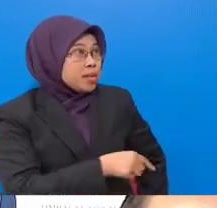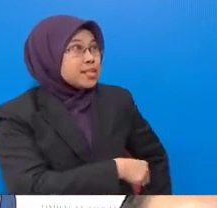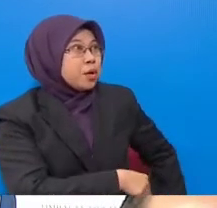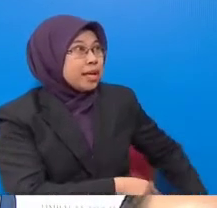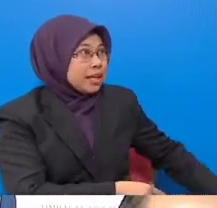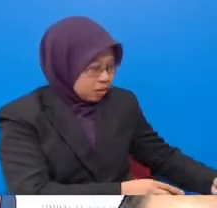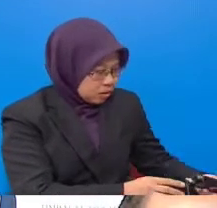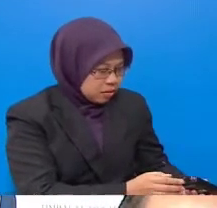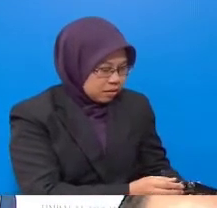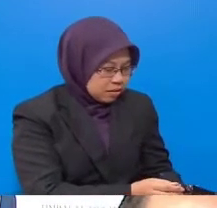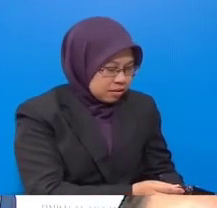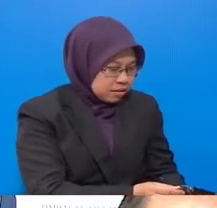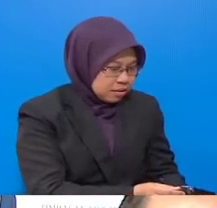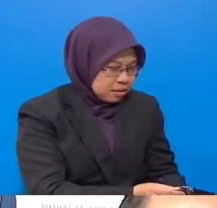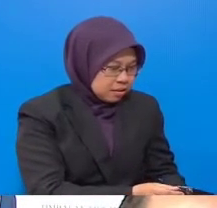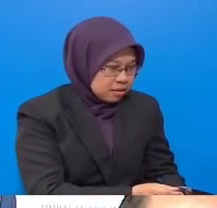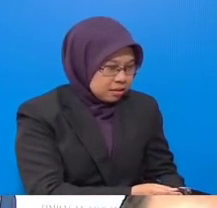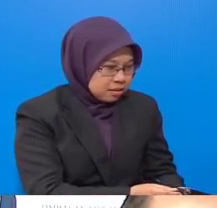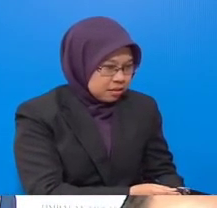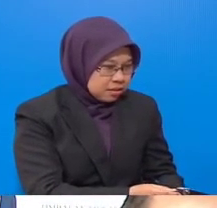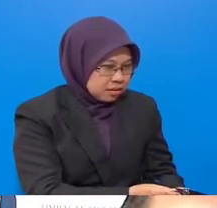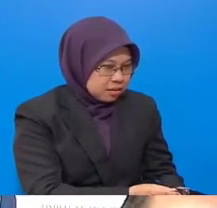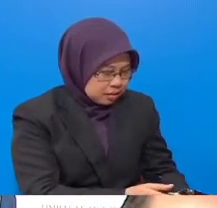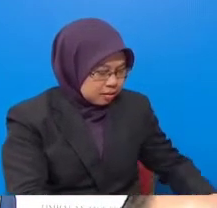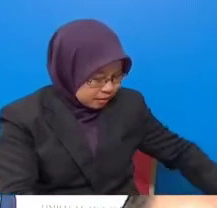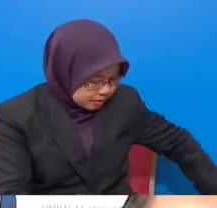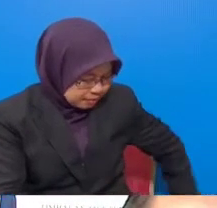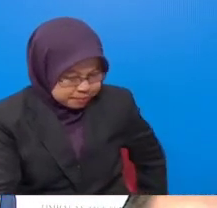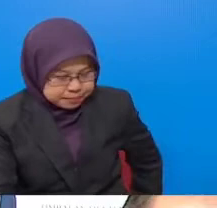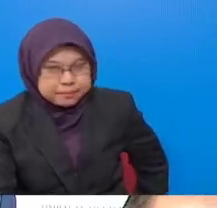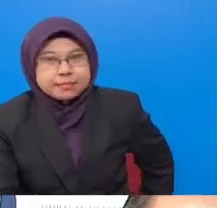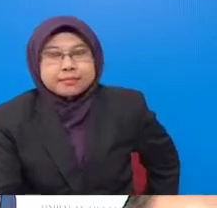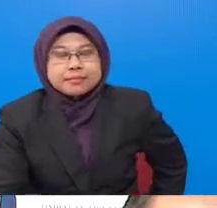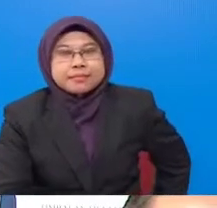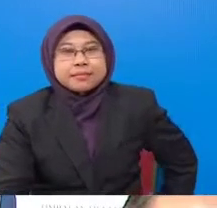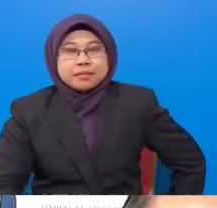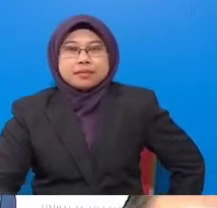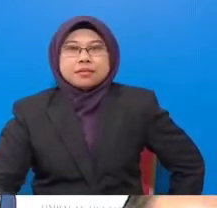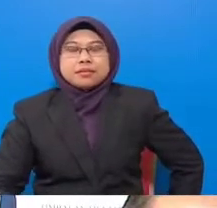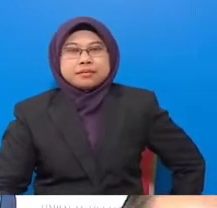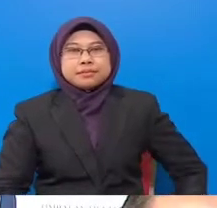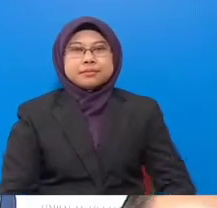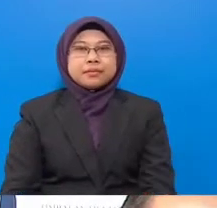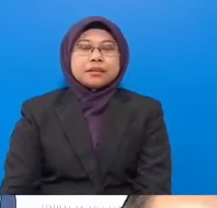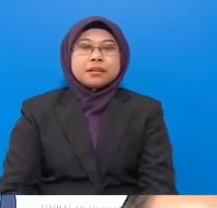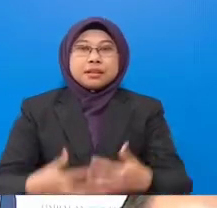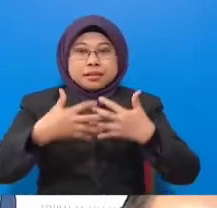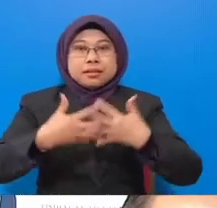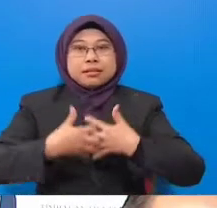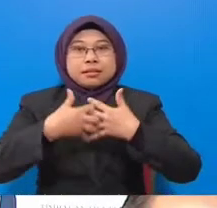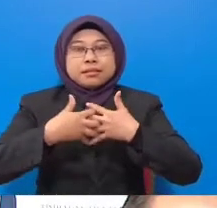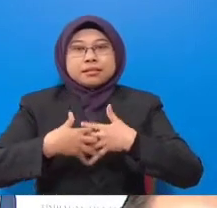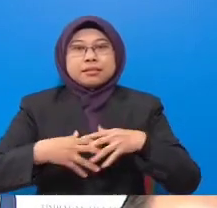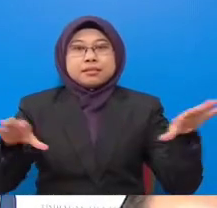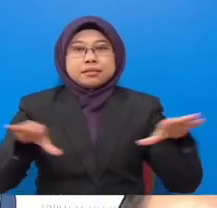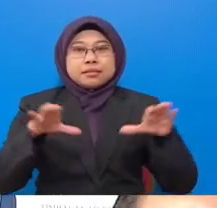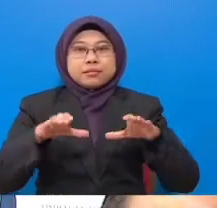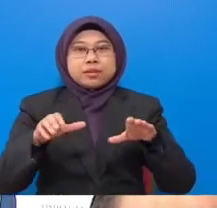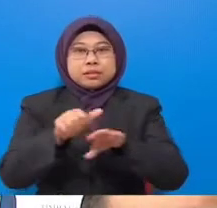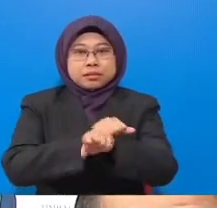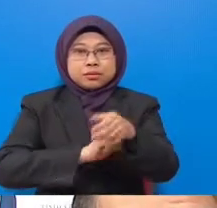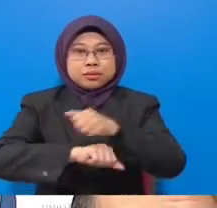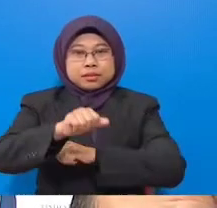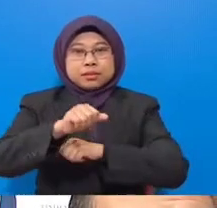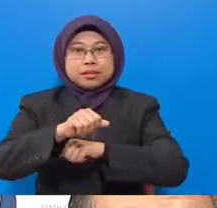keluaran gimana selebihnya menggunakan getah sintetik dan dikarenakan kilang-kilang yang menghasilkan sarung